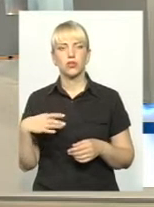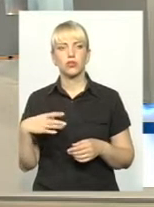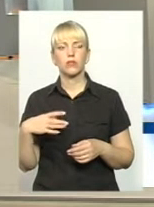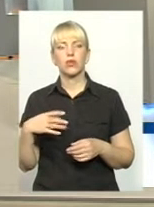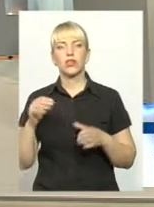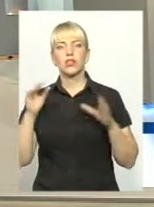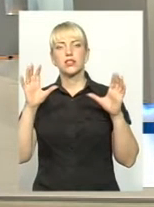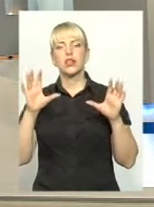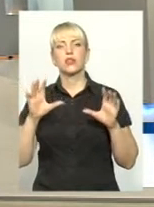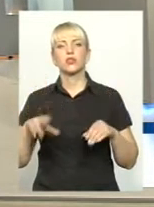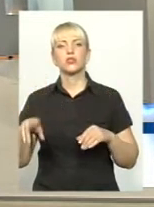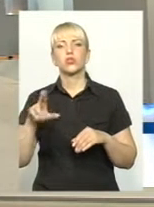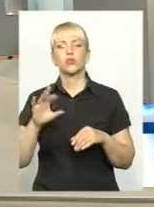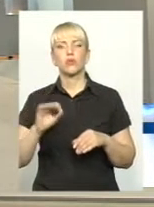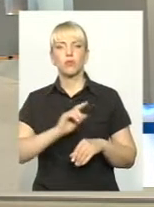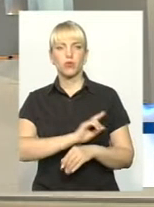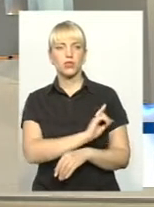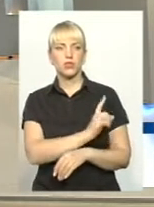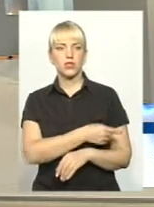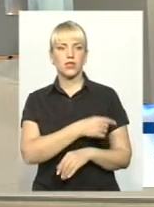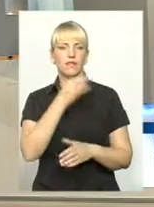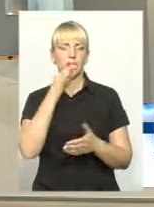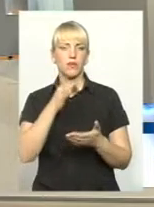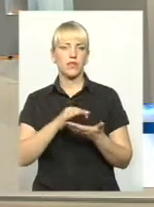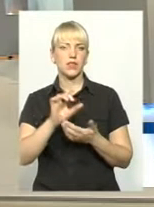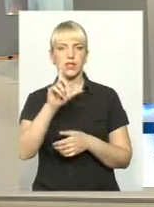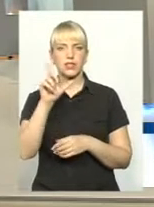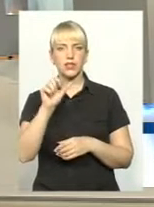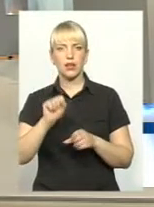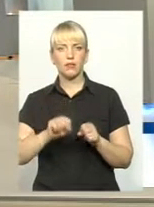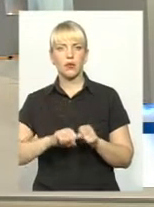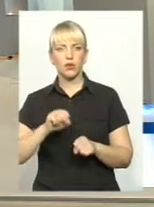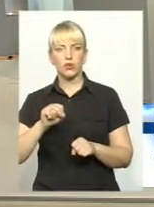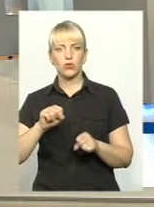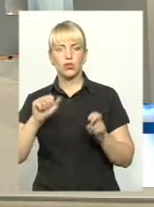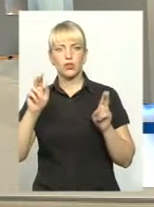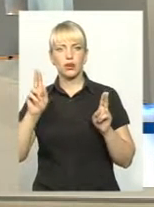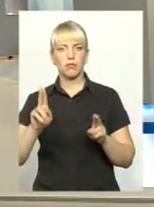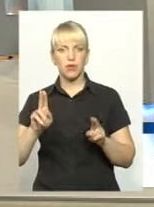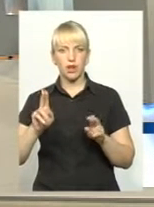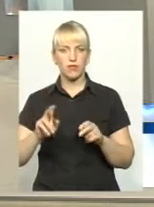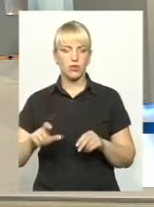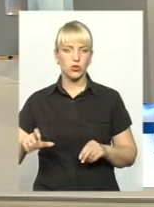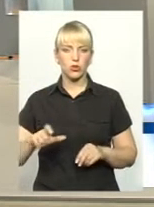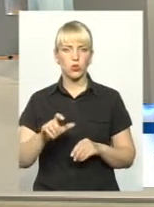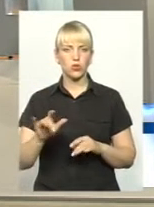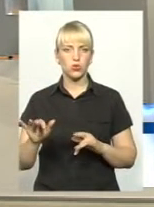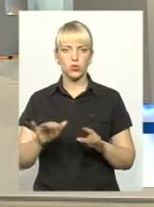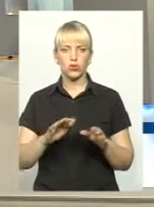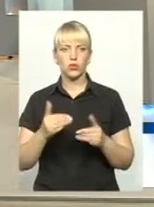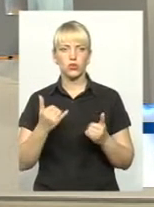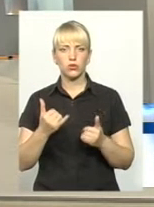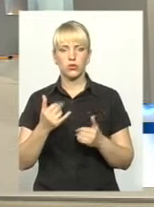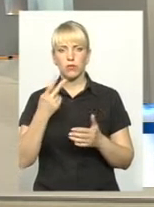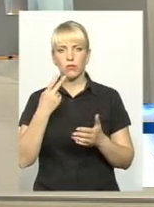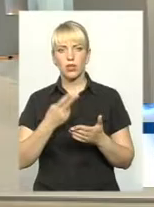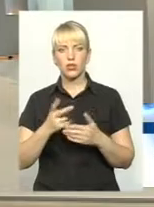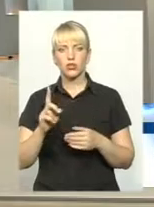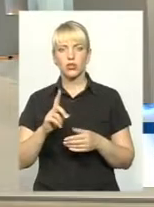законодавства щодо посилення відповідальності за порушення правил дорожнього руху. Ми бачимо, що сьогодні